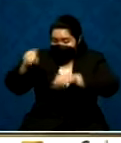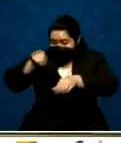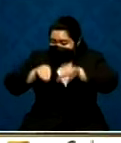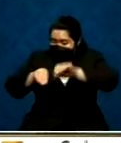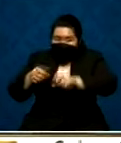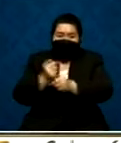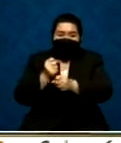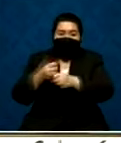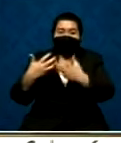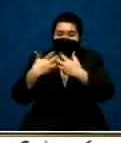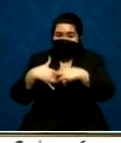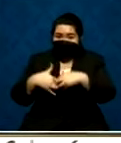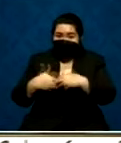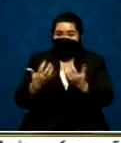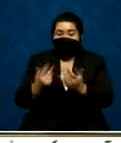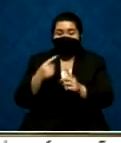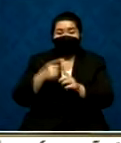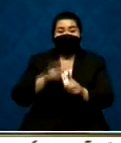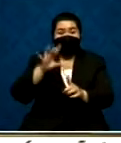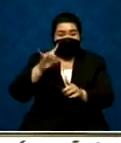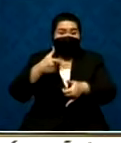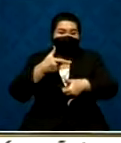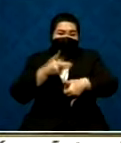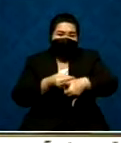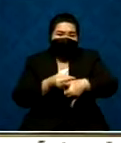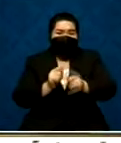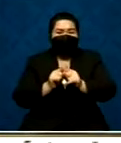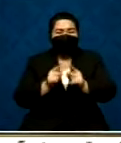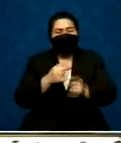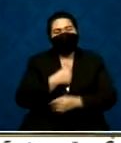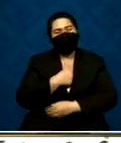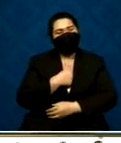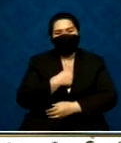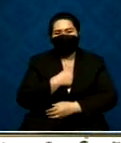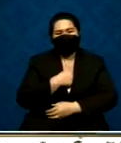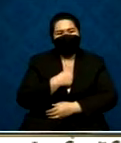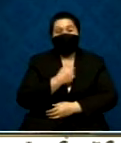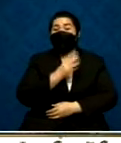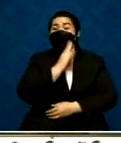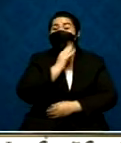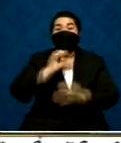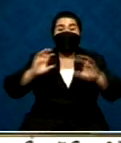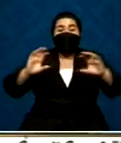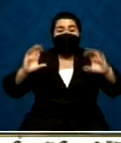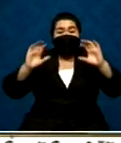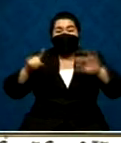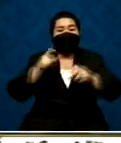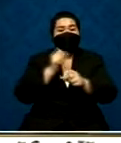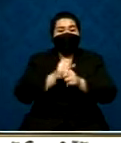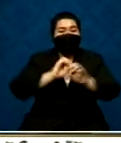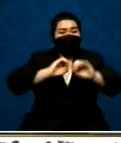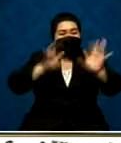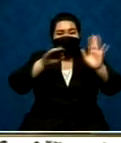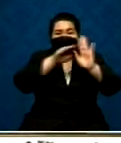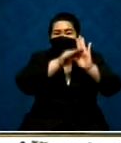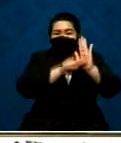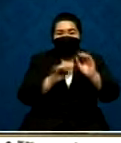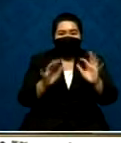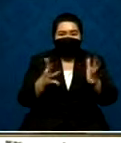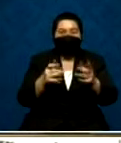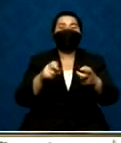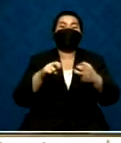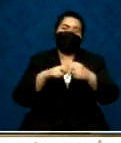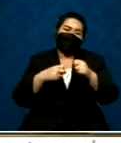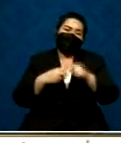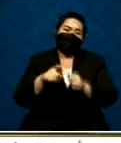vaccine ตอนนี้จะพร้อมใช้ในเดือนสิงหาคมผมเกรงเหลือเกินว่าถ้ารัฐบาลยังไม่มีแนวทางที่ชัดเจนนะครับก็จะเกิดสภาวะ